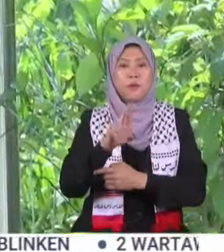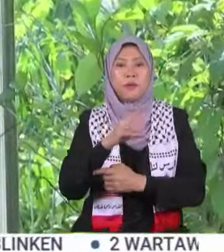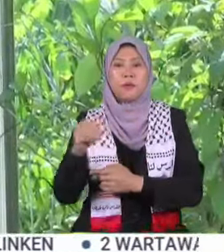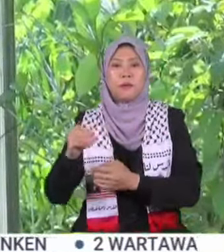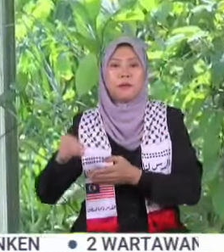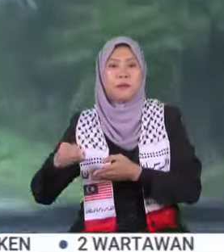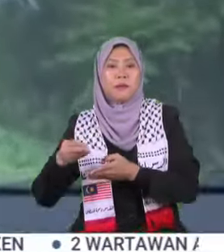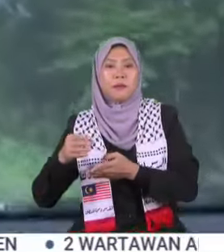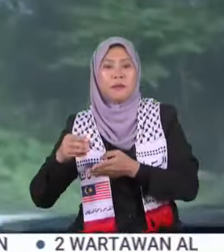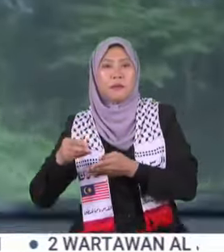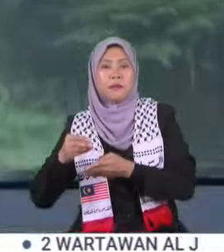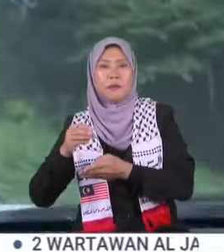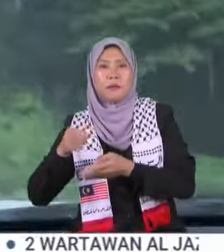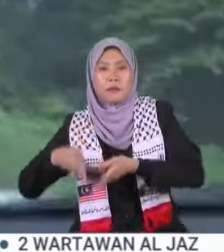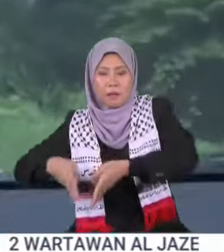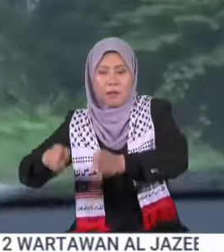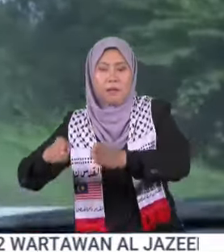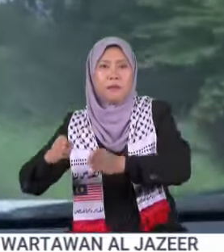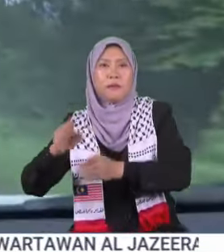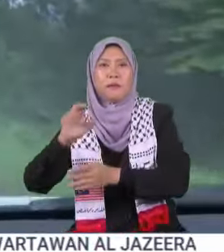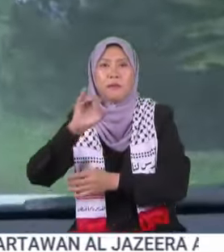tanah merah dekat